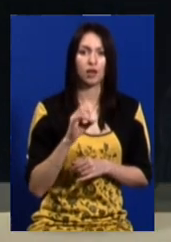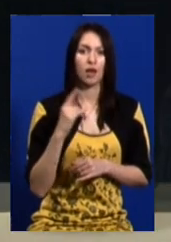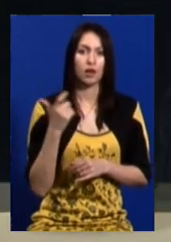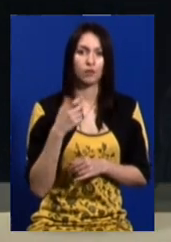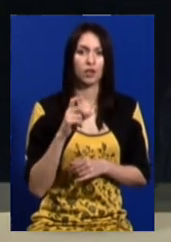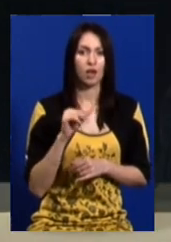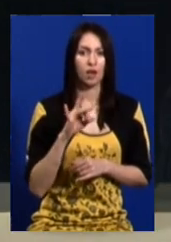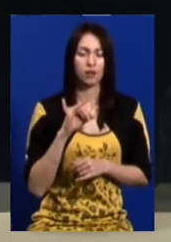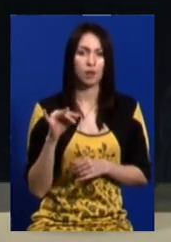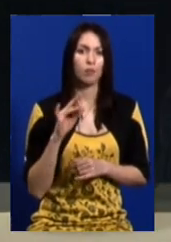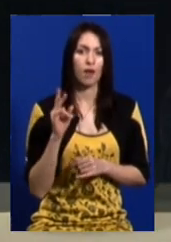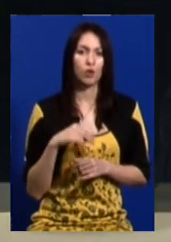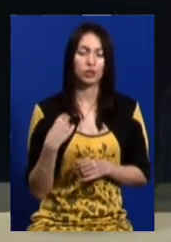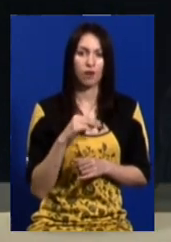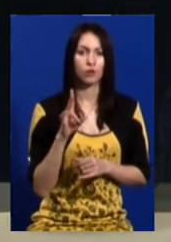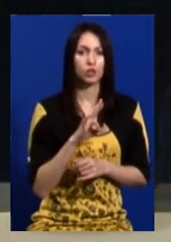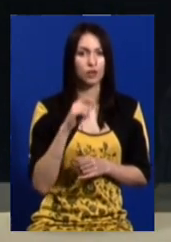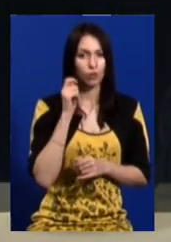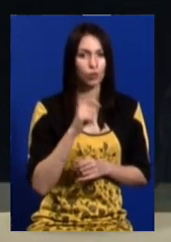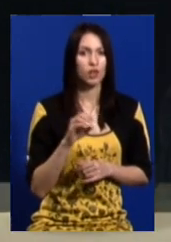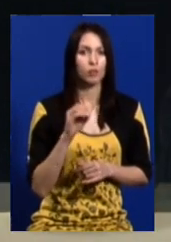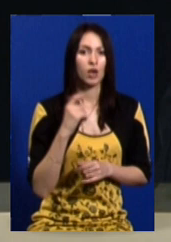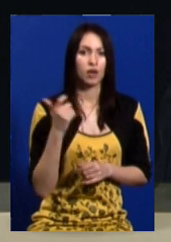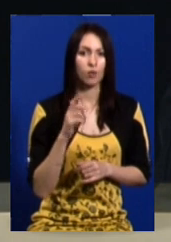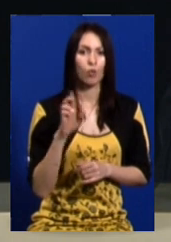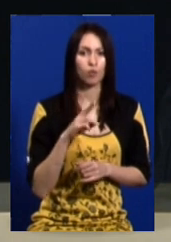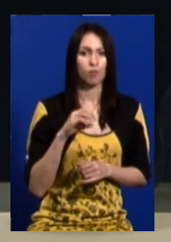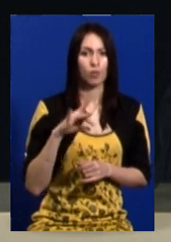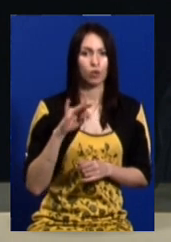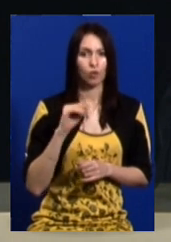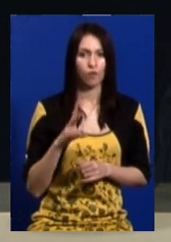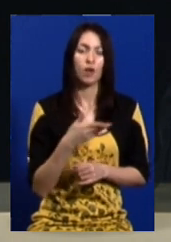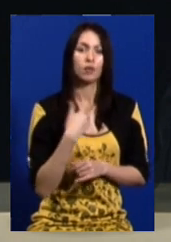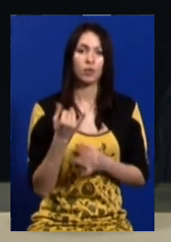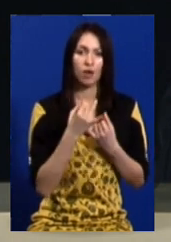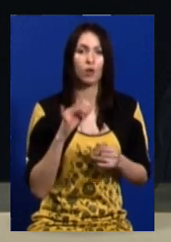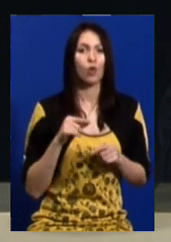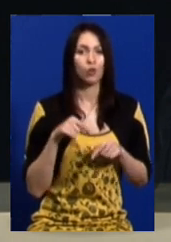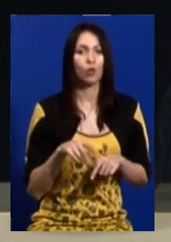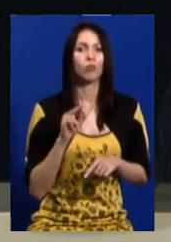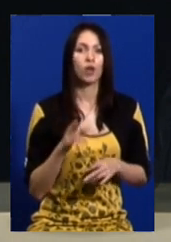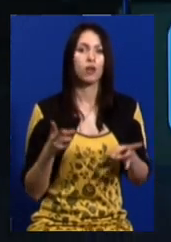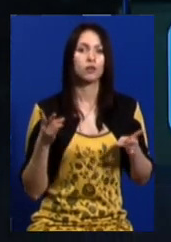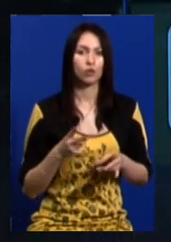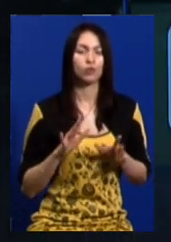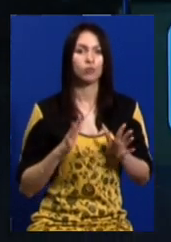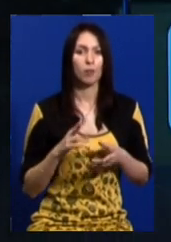єпархії Православної церкви України, єпископ Харківський Богодухівський Митрофан. Ми говорили про те, як має відбуватися